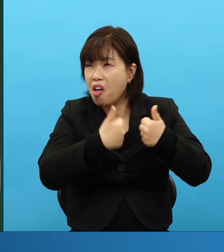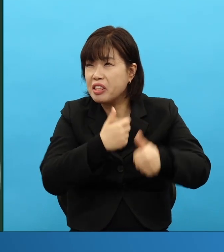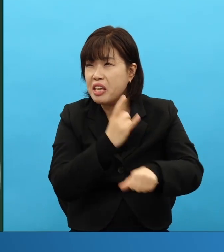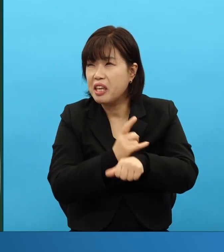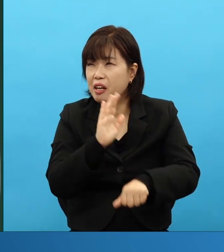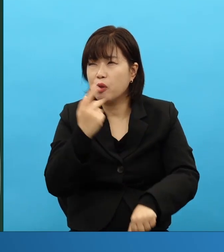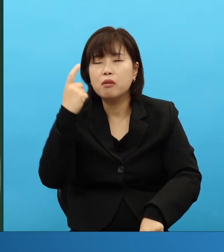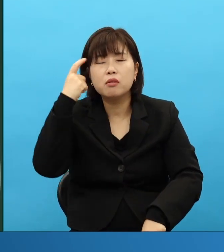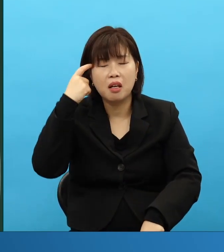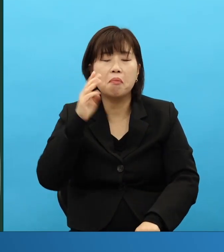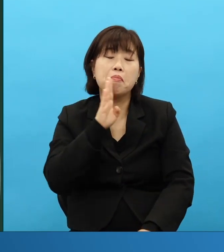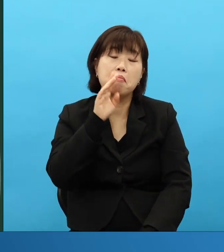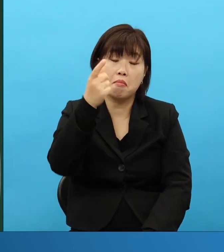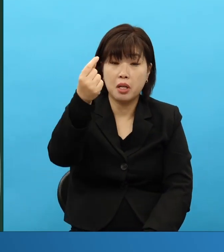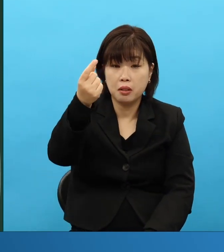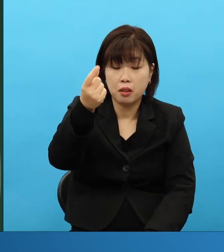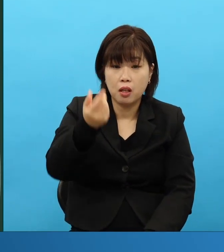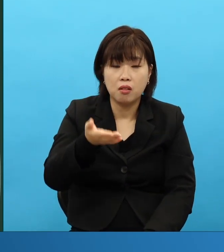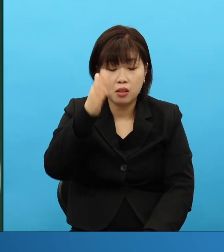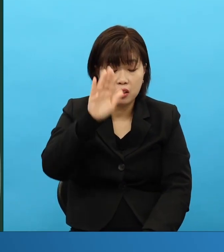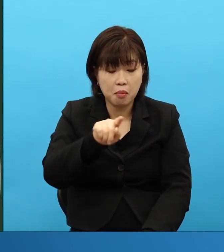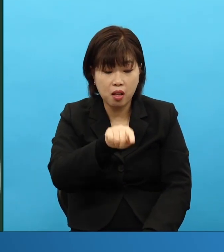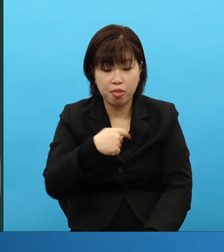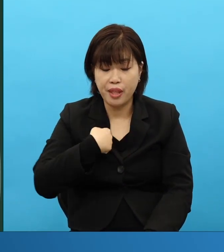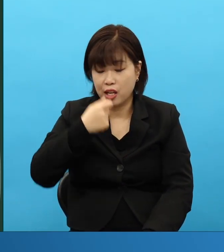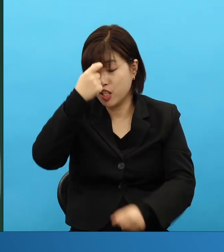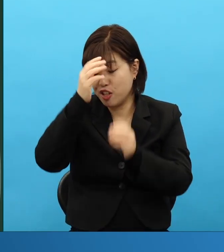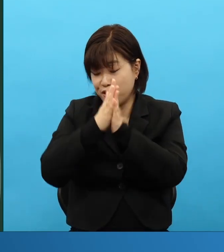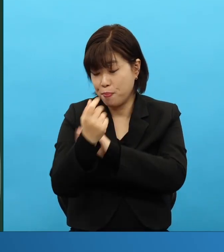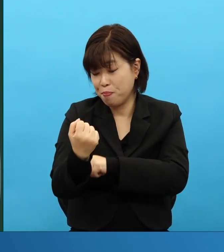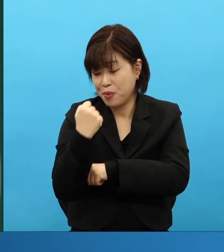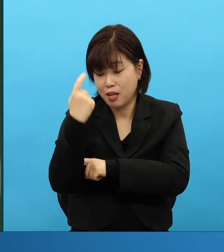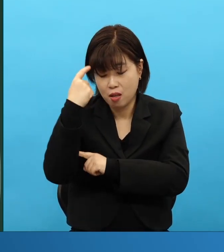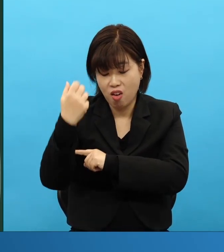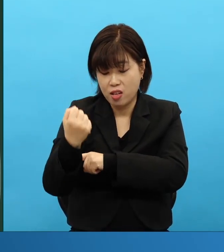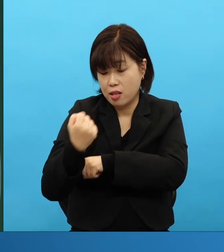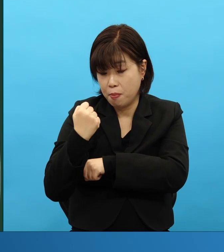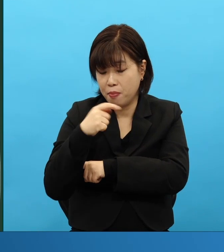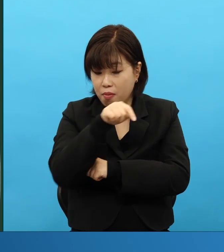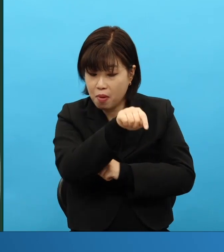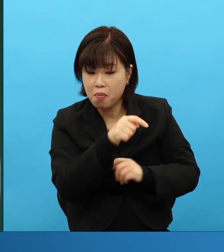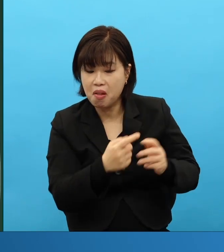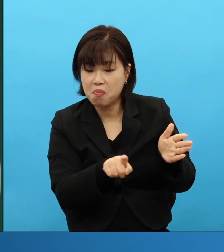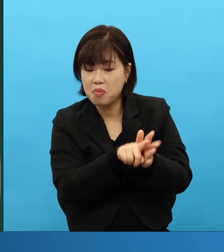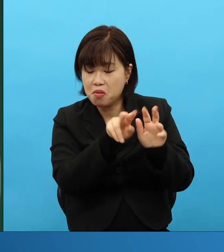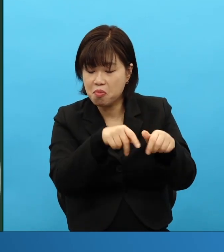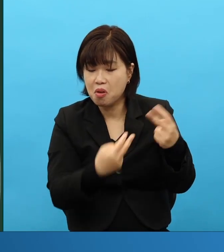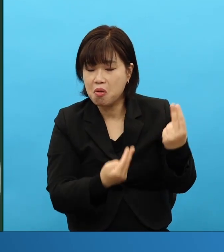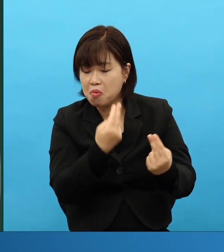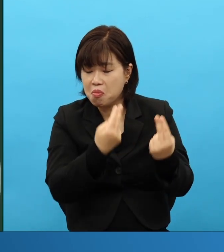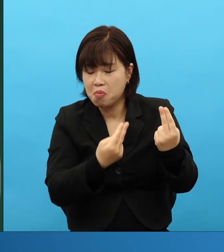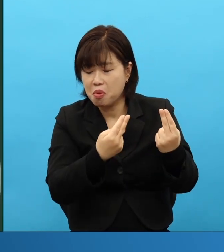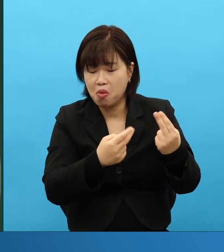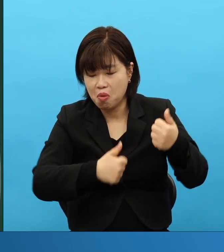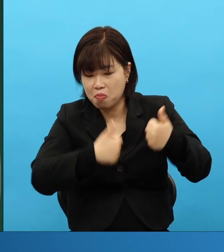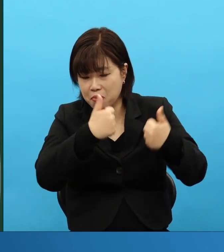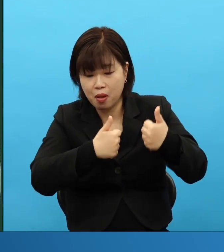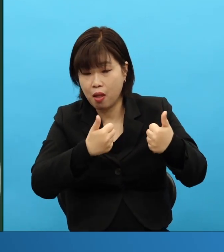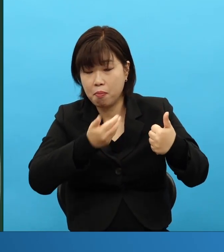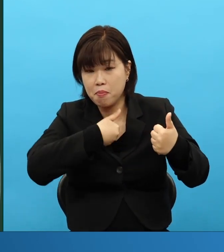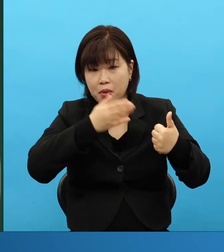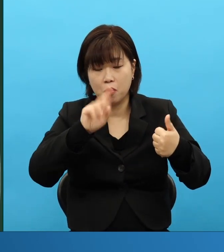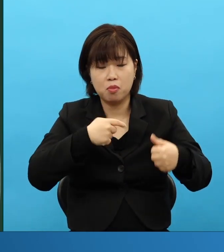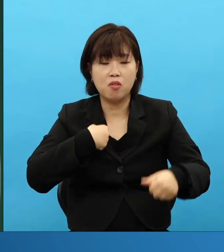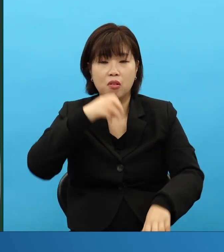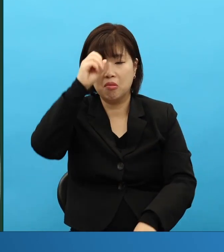말들 듣지 마세요. And the words that are coming around you, don't listen to that. 기도하고 내가 받은 것이 응답이요. That the things you prayed for 기도하고 and 내가